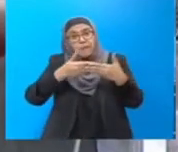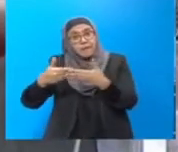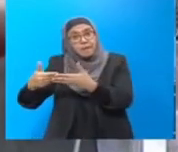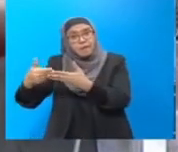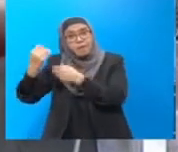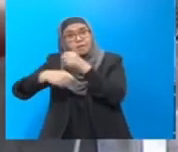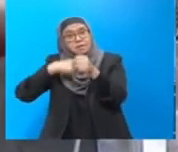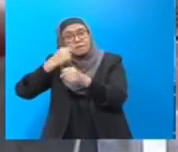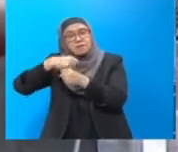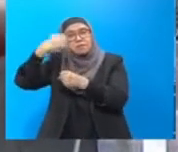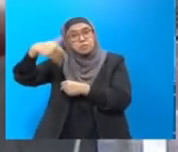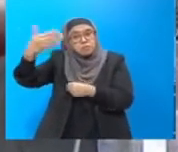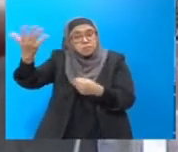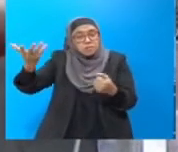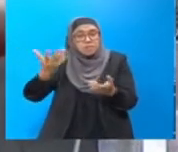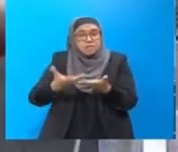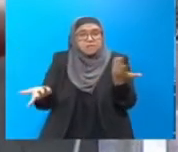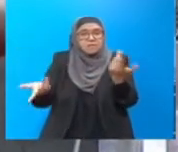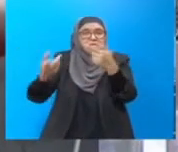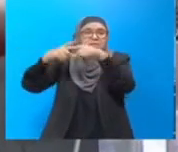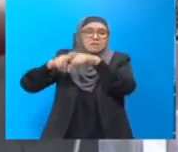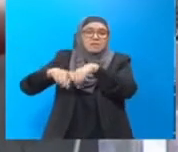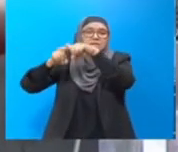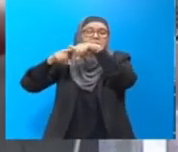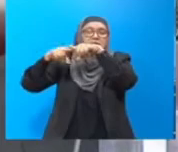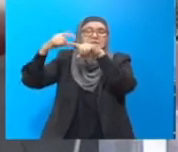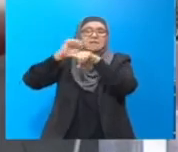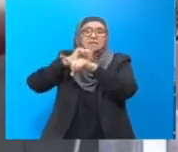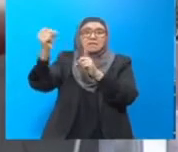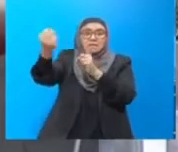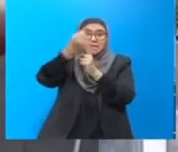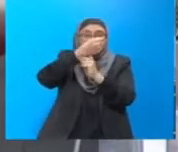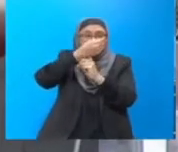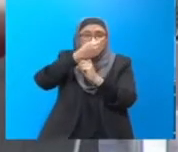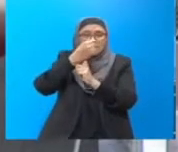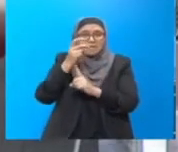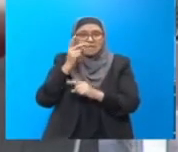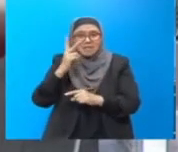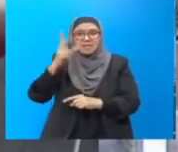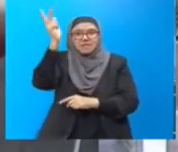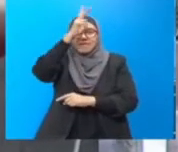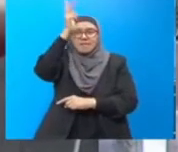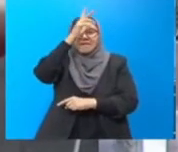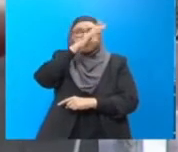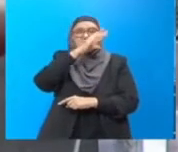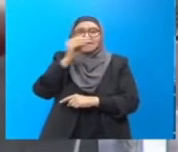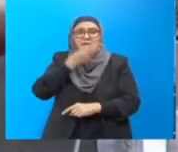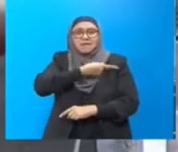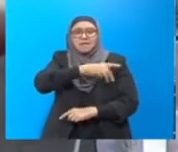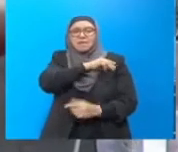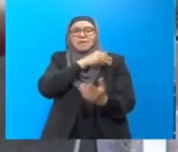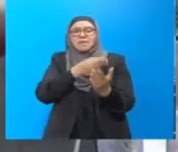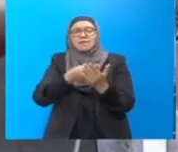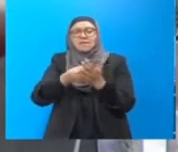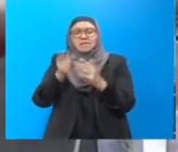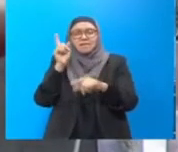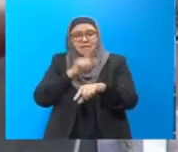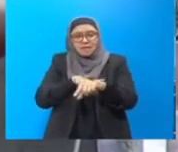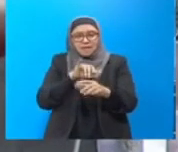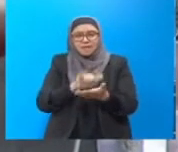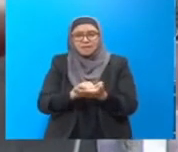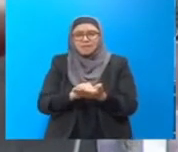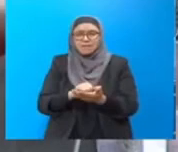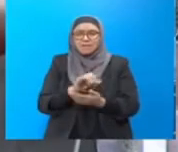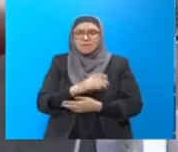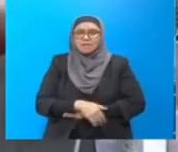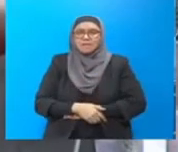tahun-tahun berikutnya tertakluk kepada pandangan kerajaan dan kementerian pada kita itu cuma saya sehubungan